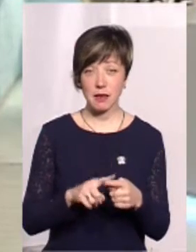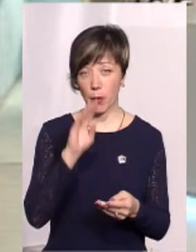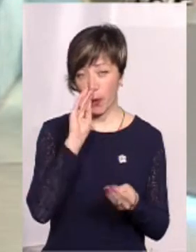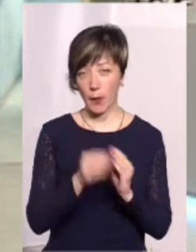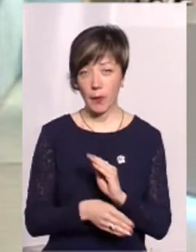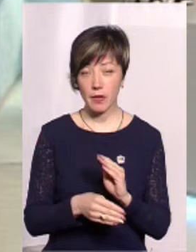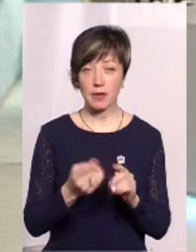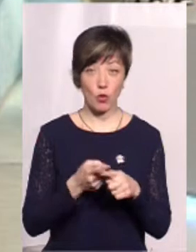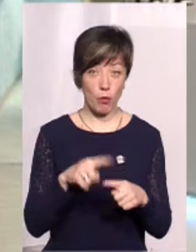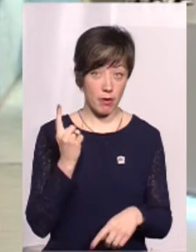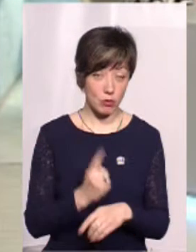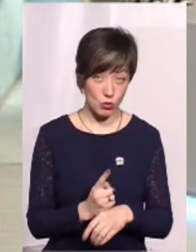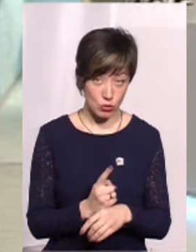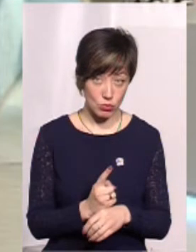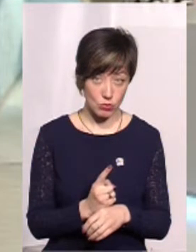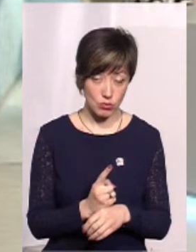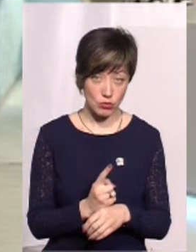прикриттям мораторію